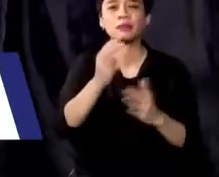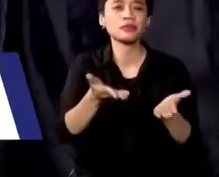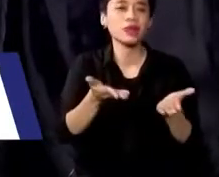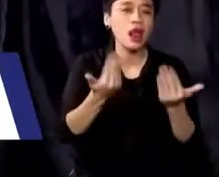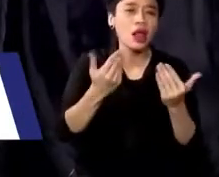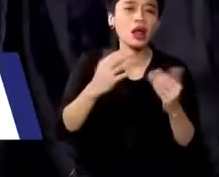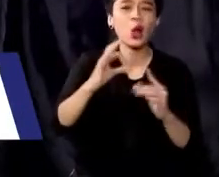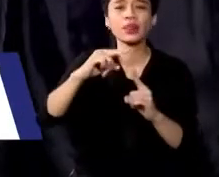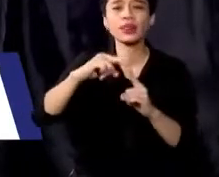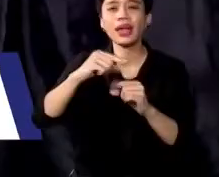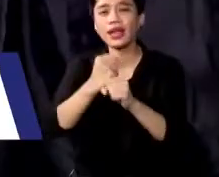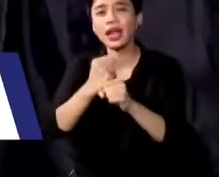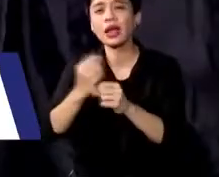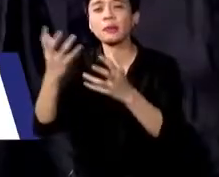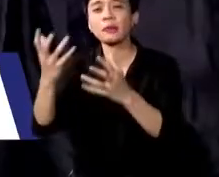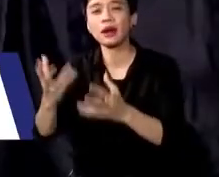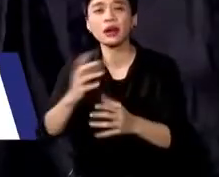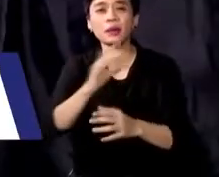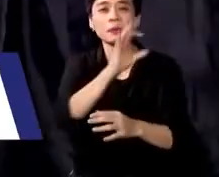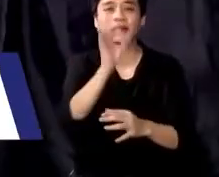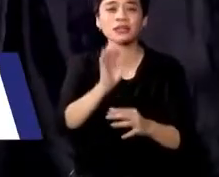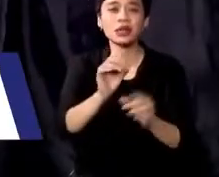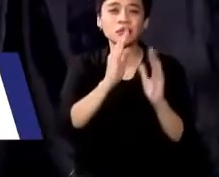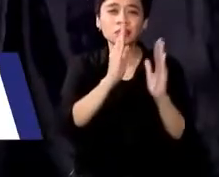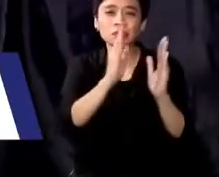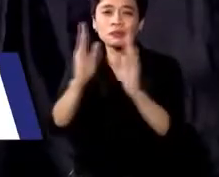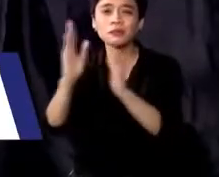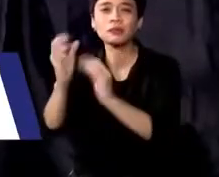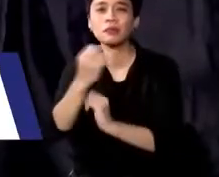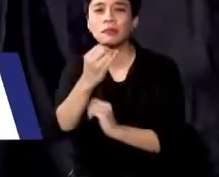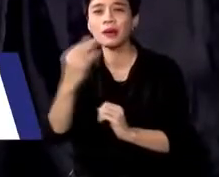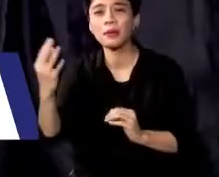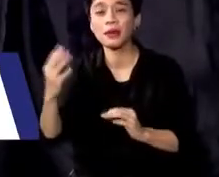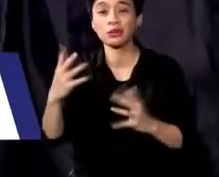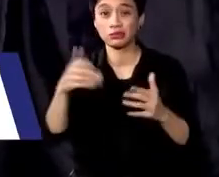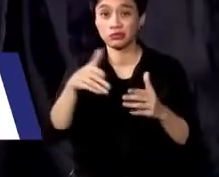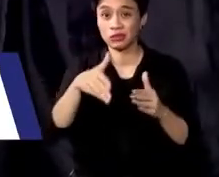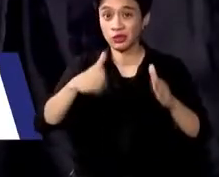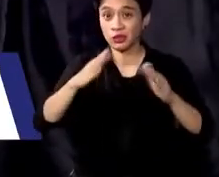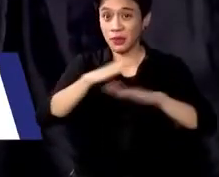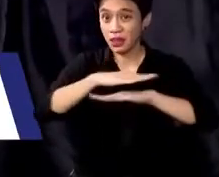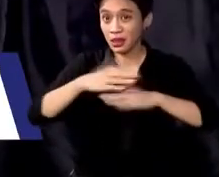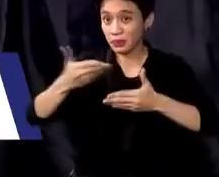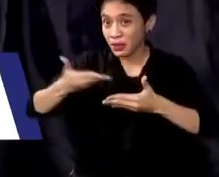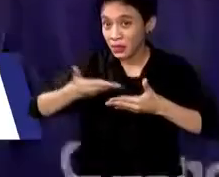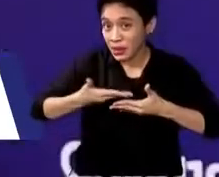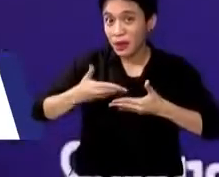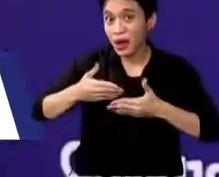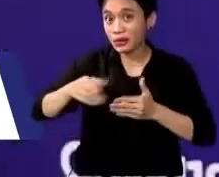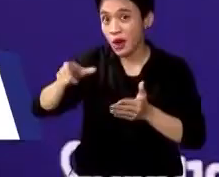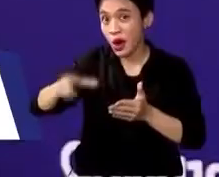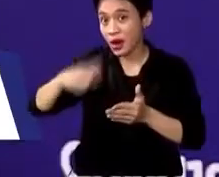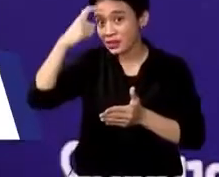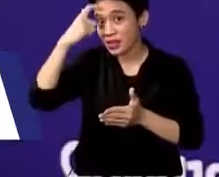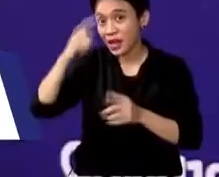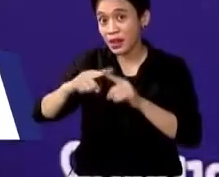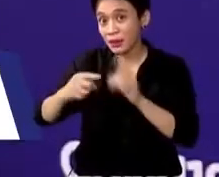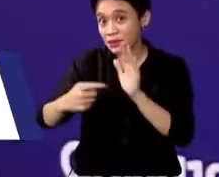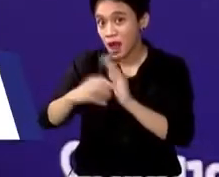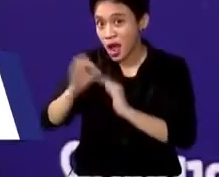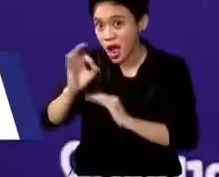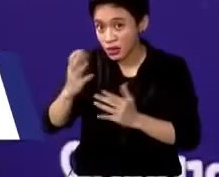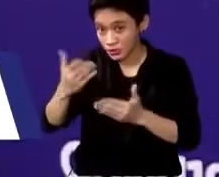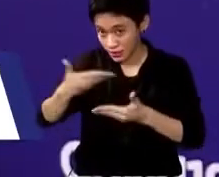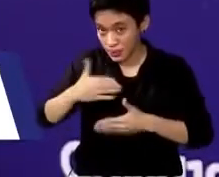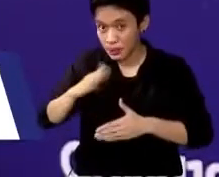apa ap saat ini masih menerima pasien rujukan tanpa gejala ee kalau kita lihat saat ini ya laporan dari